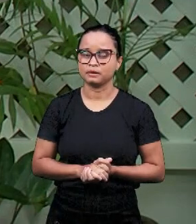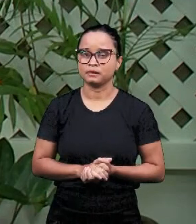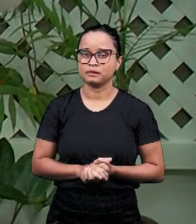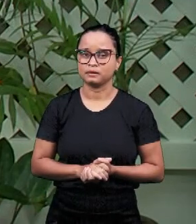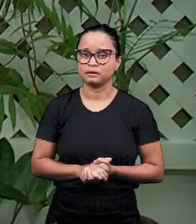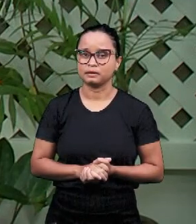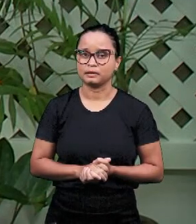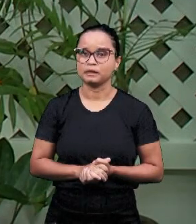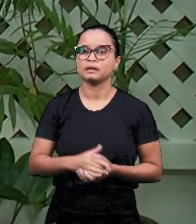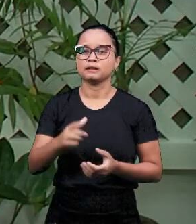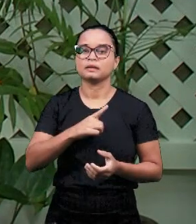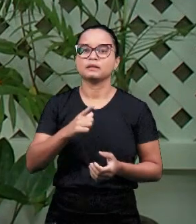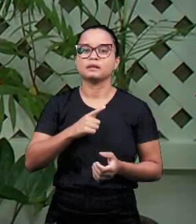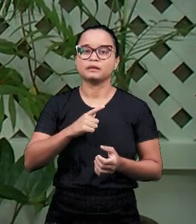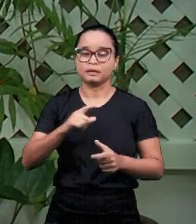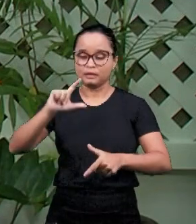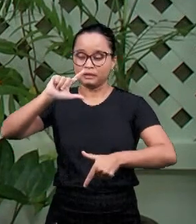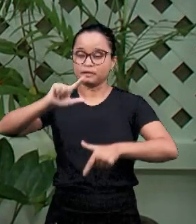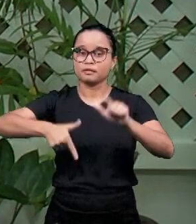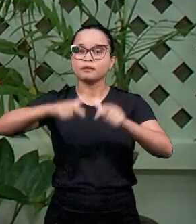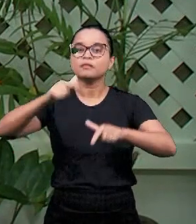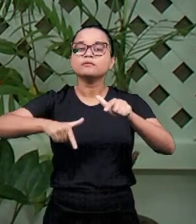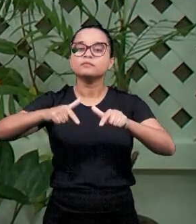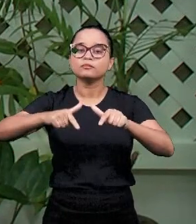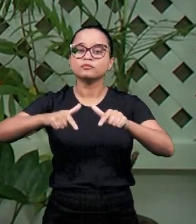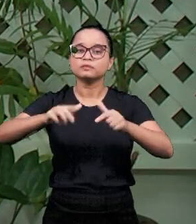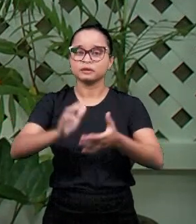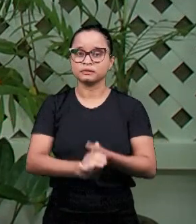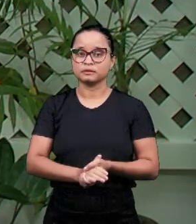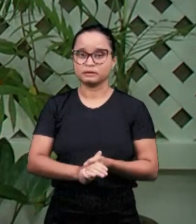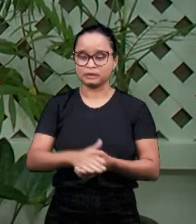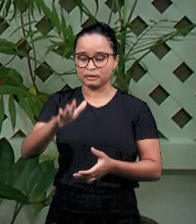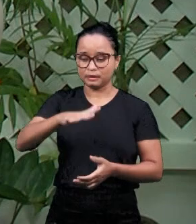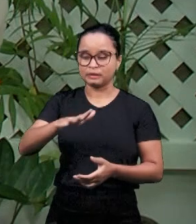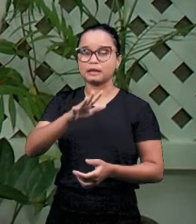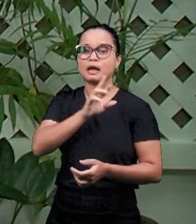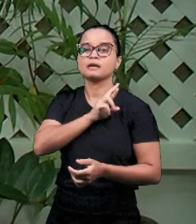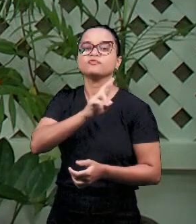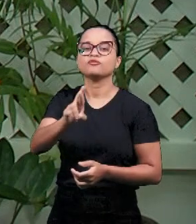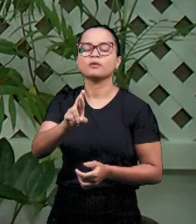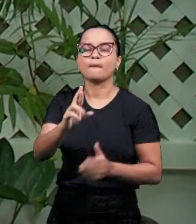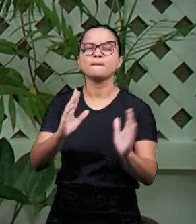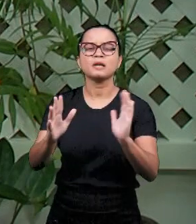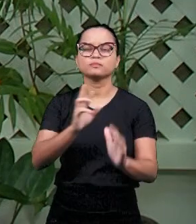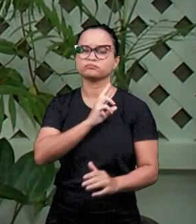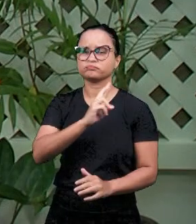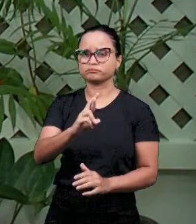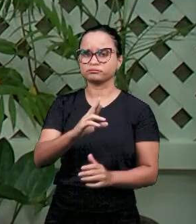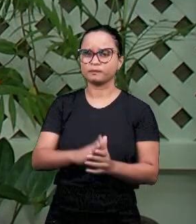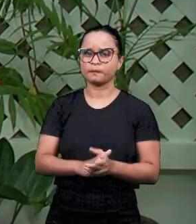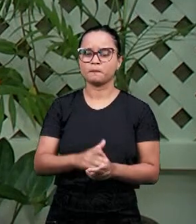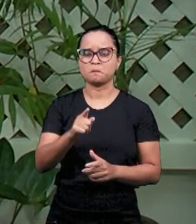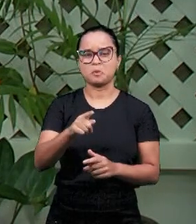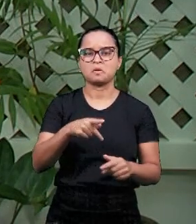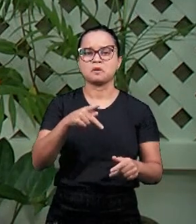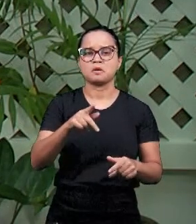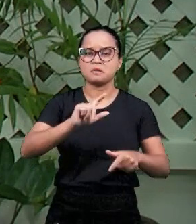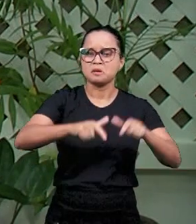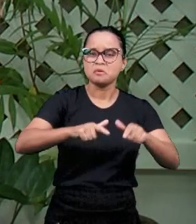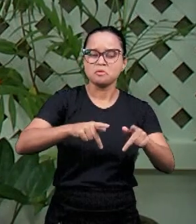situation religieuse d'Israël. Observez. On va observer un